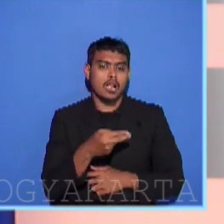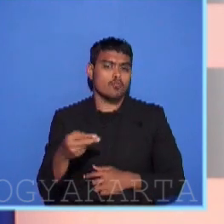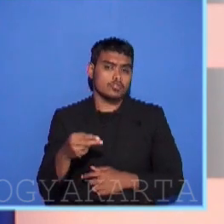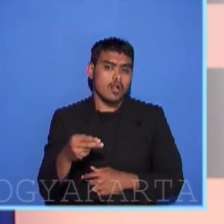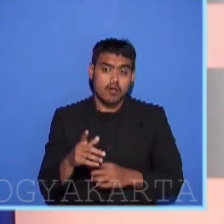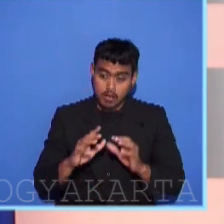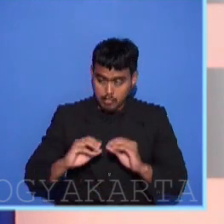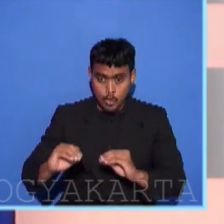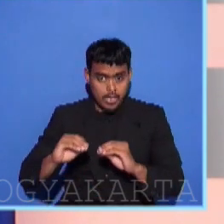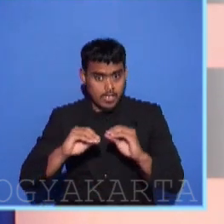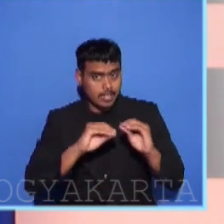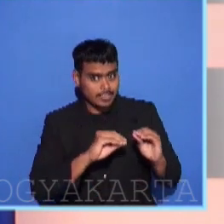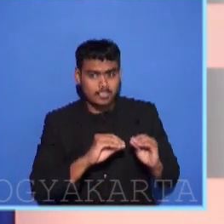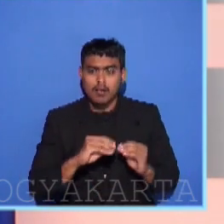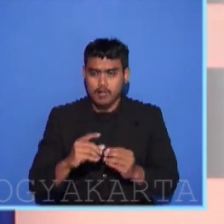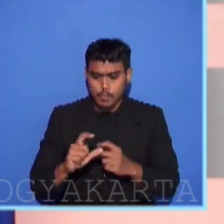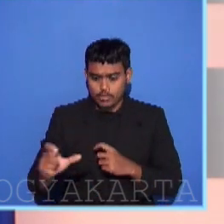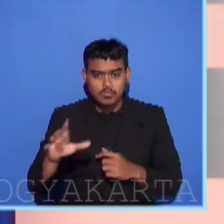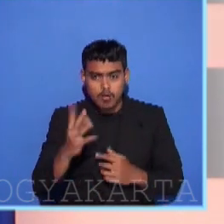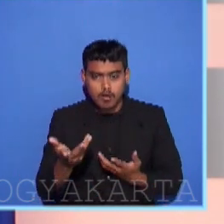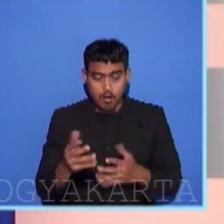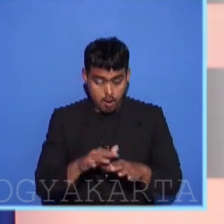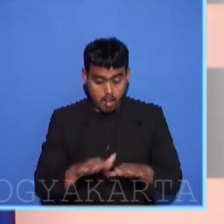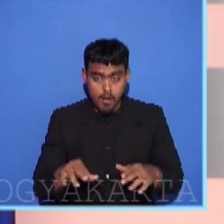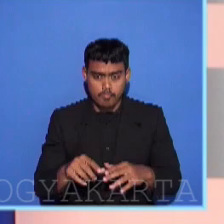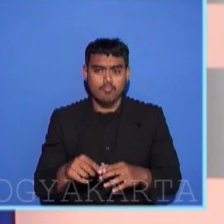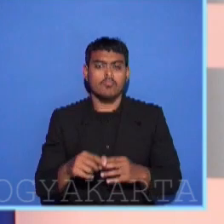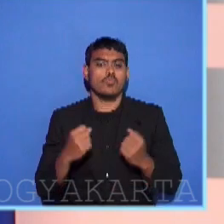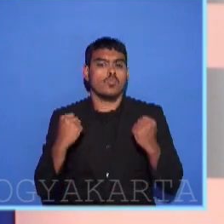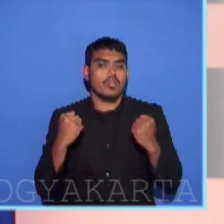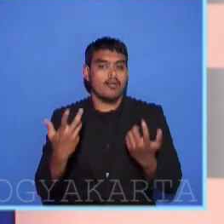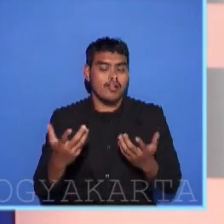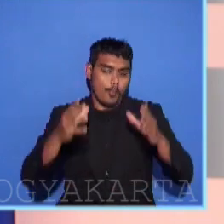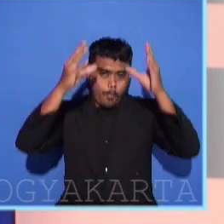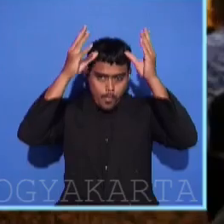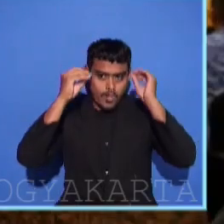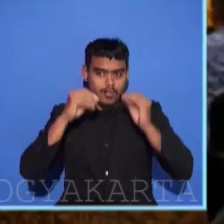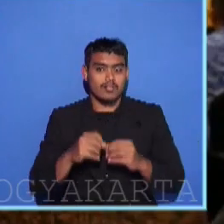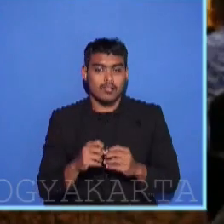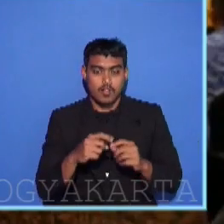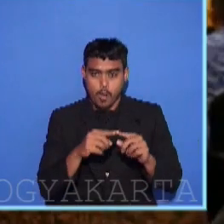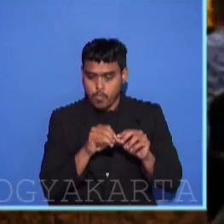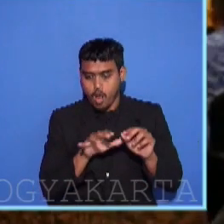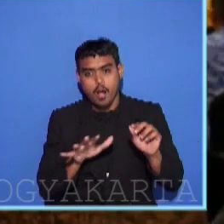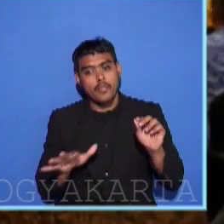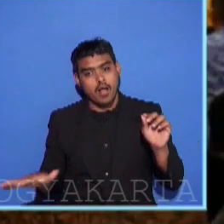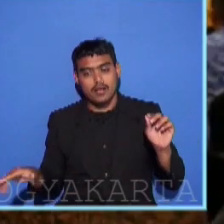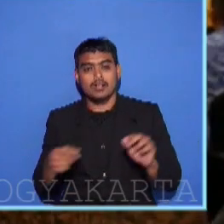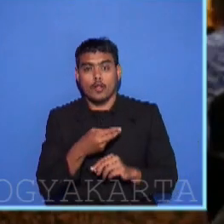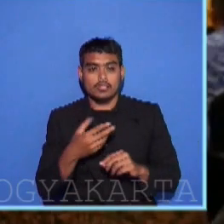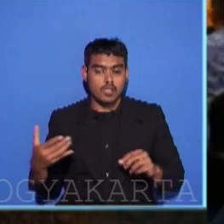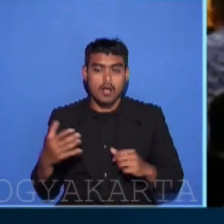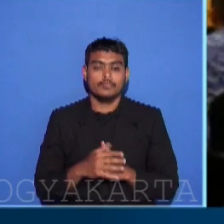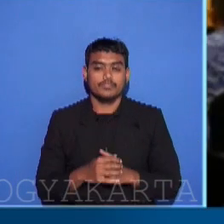pendidikan akan terus mendorong pemerataan dan penguatan tenaga perawat di seluruh Indonesia pada RTA